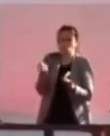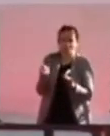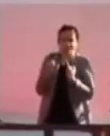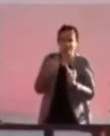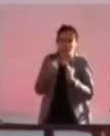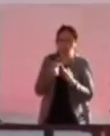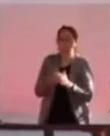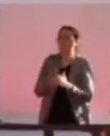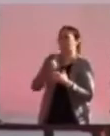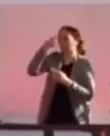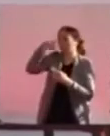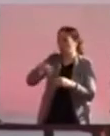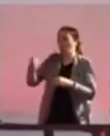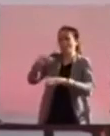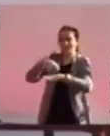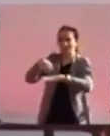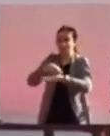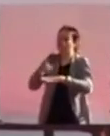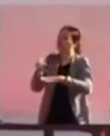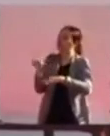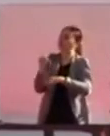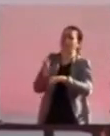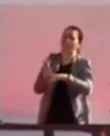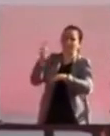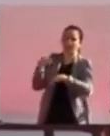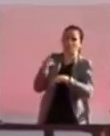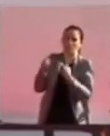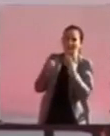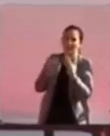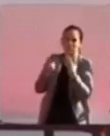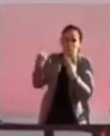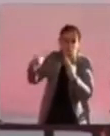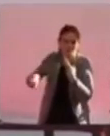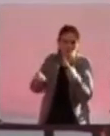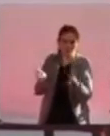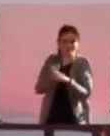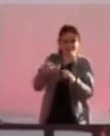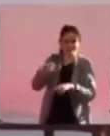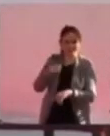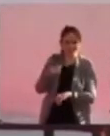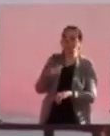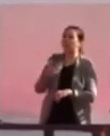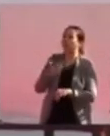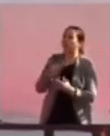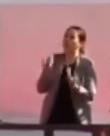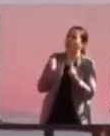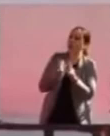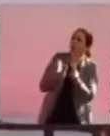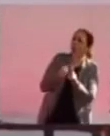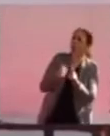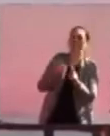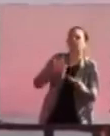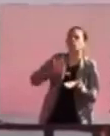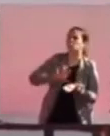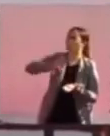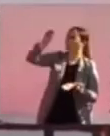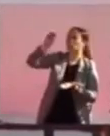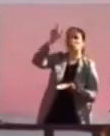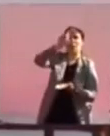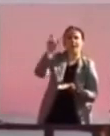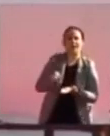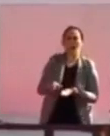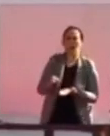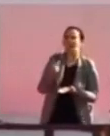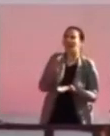nei mesi passati ci siamo mobilitati mobilitate migliaia di colleghe e colleghi da tutta italia hanno messo a parte un pezzetto di